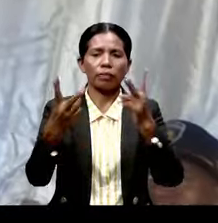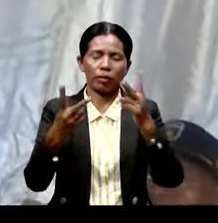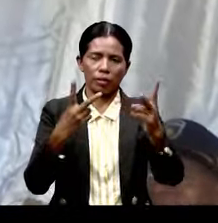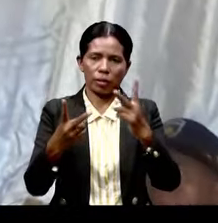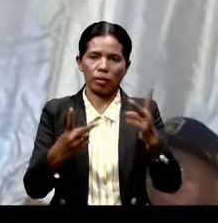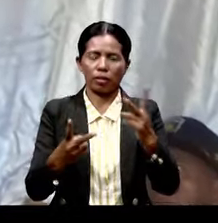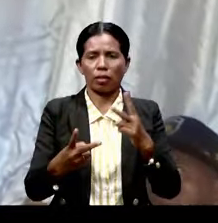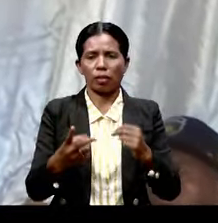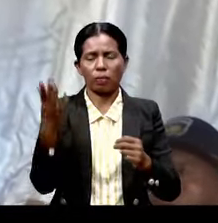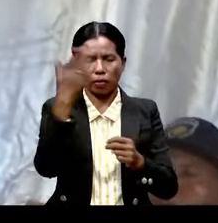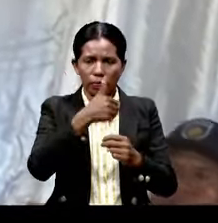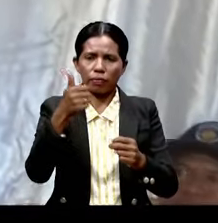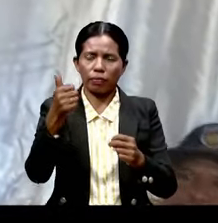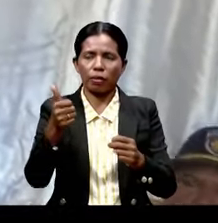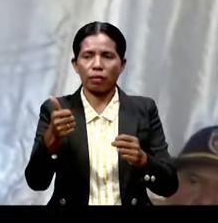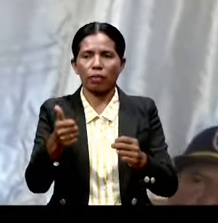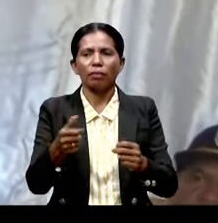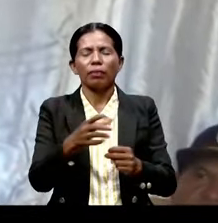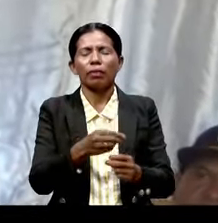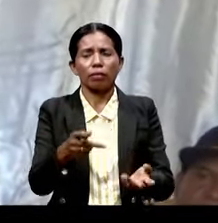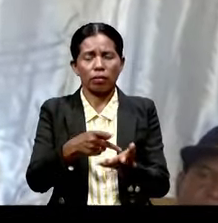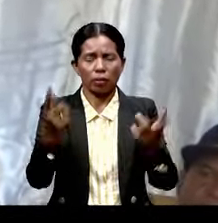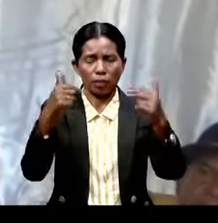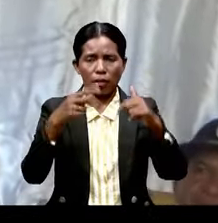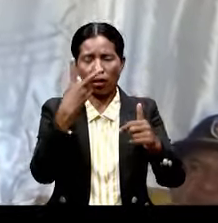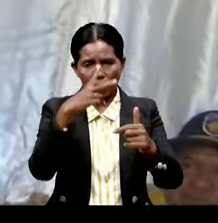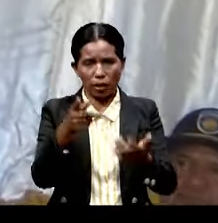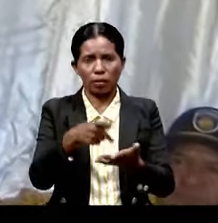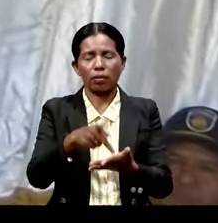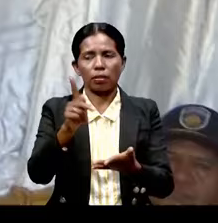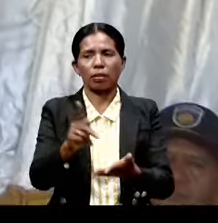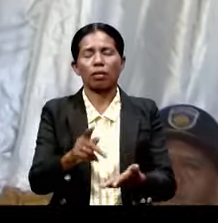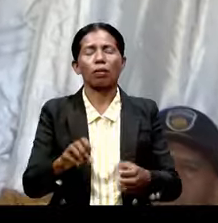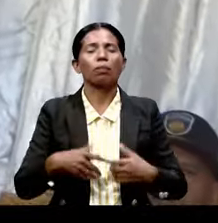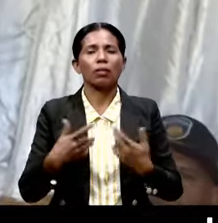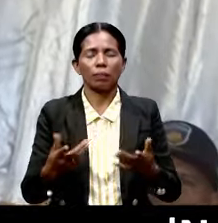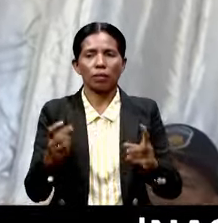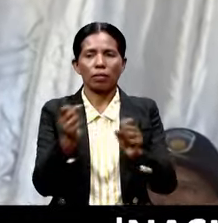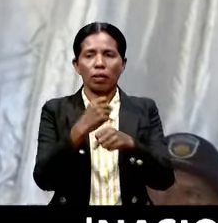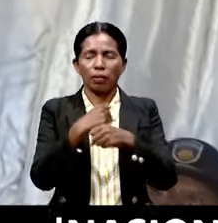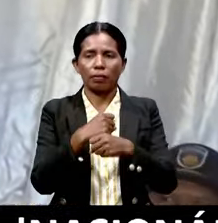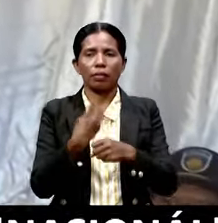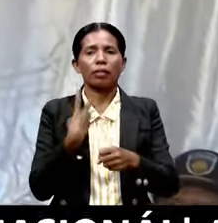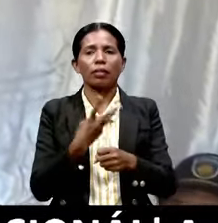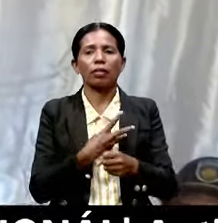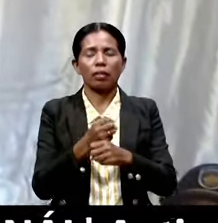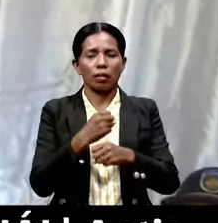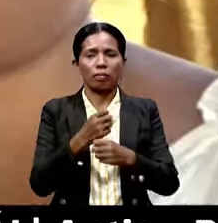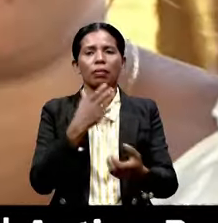turisme. Turisme kan secara mainnya, regra tuh nyata, turisme saya masih involved tuh aku insya Allah kami dan ini be buat nebe kita halu buat